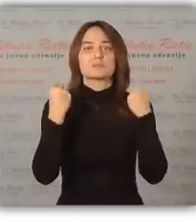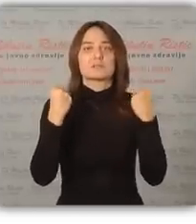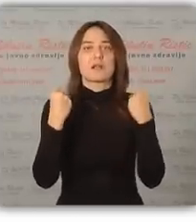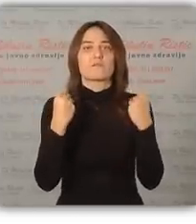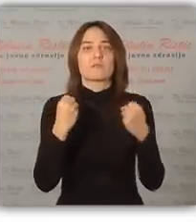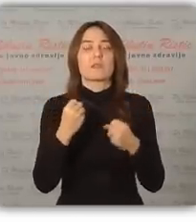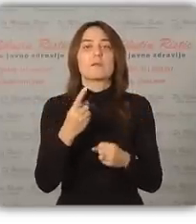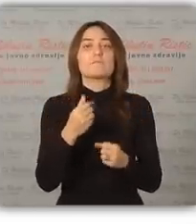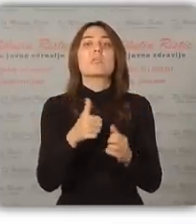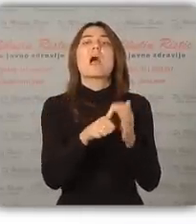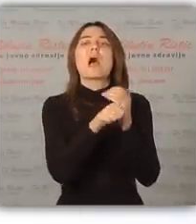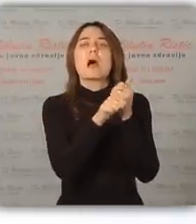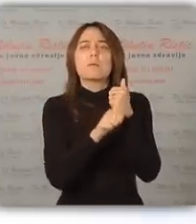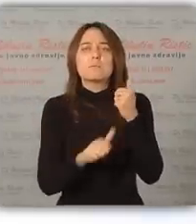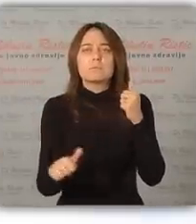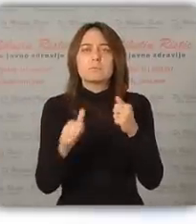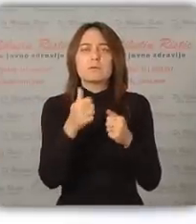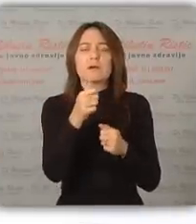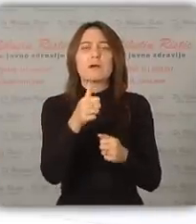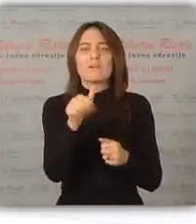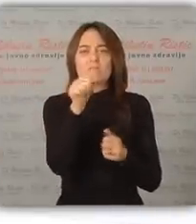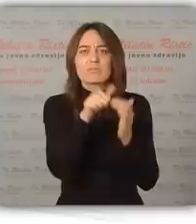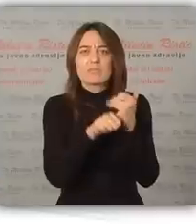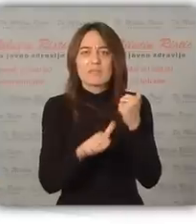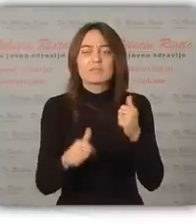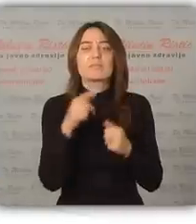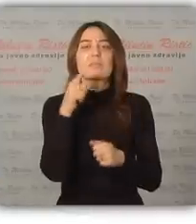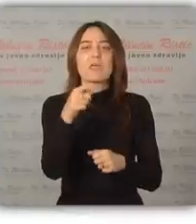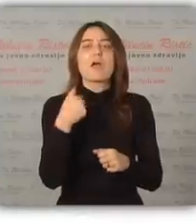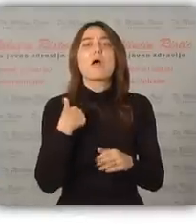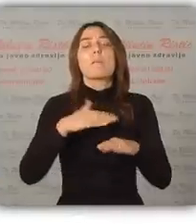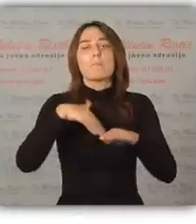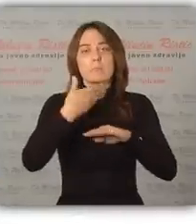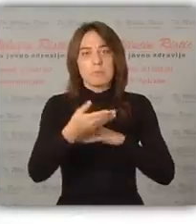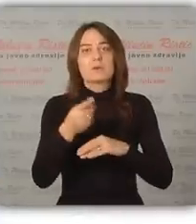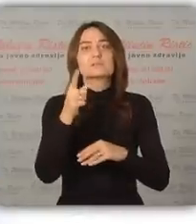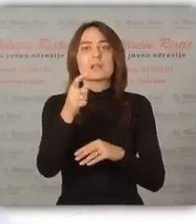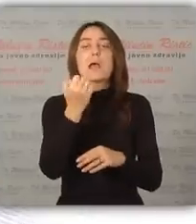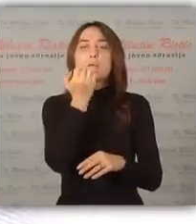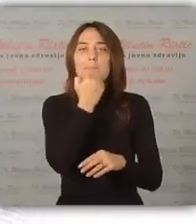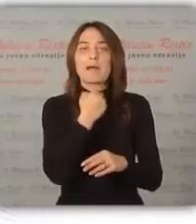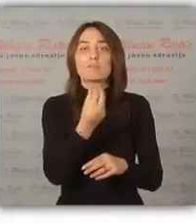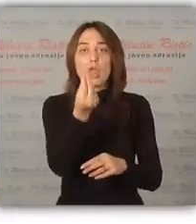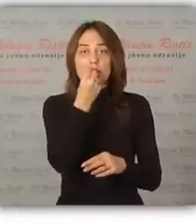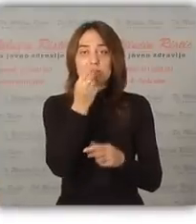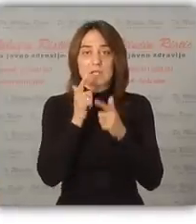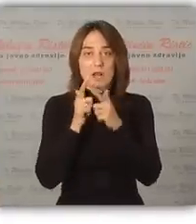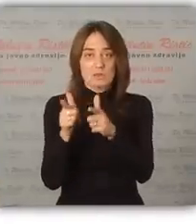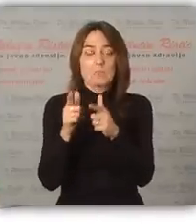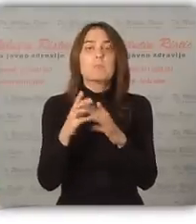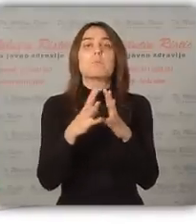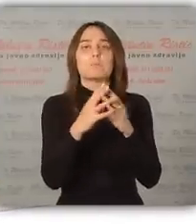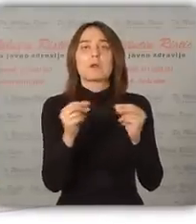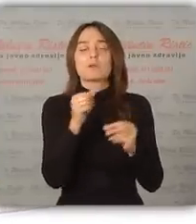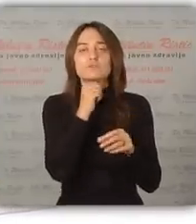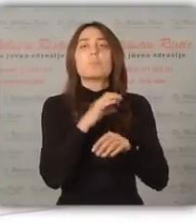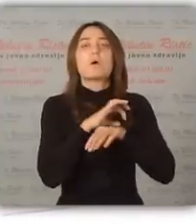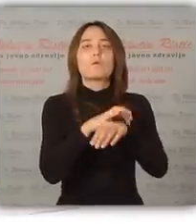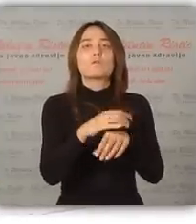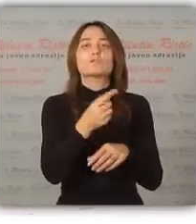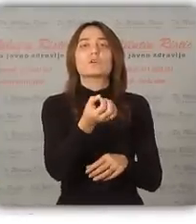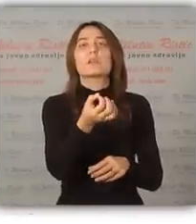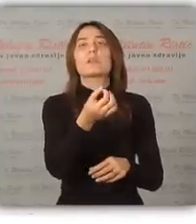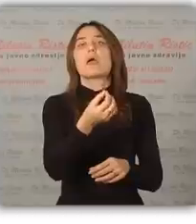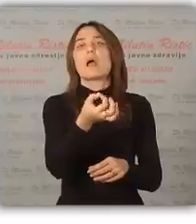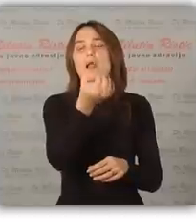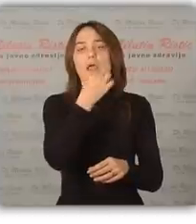se oporaviti. Proliv i tečne stolice sanirat ćemo kasnije pravilnom ishranom deteta i